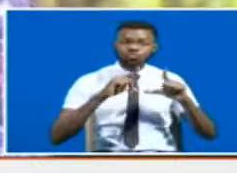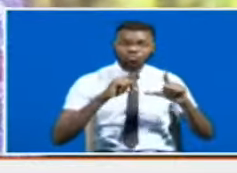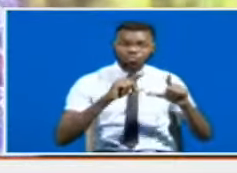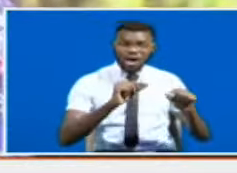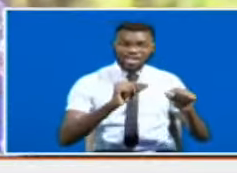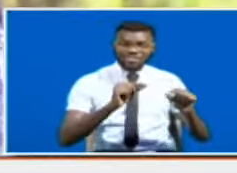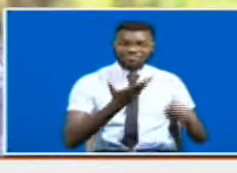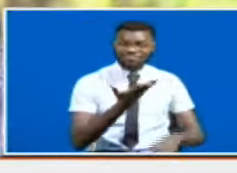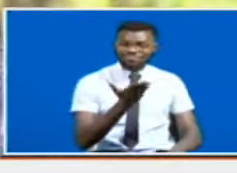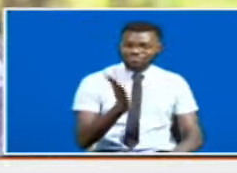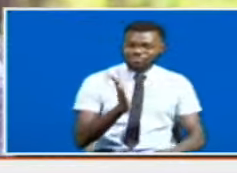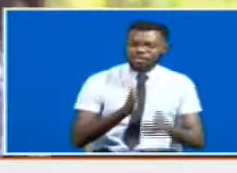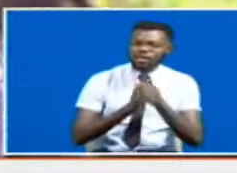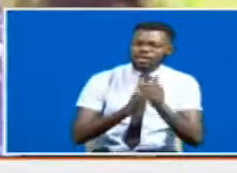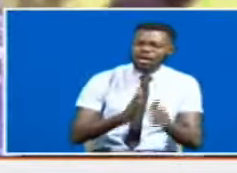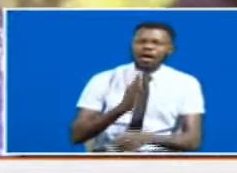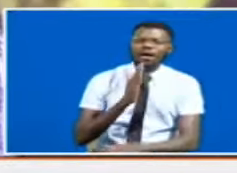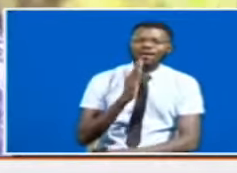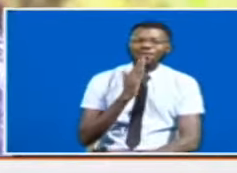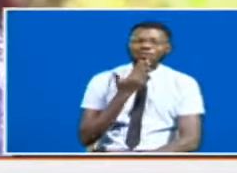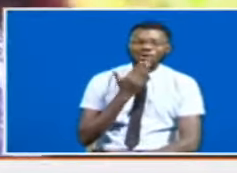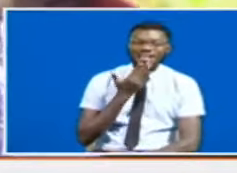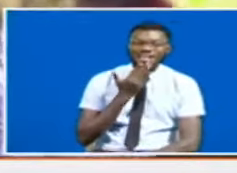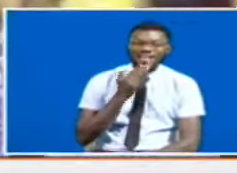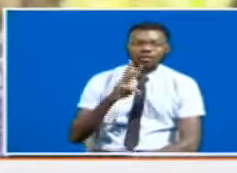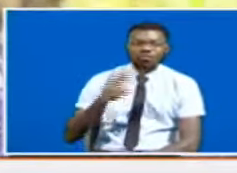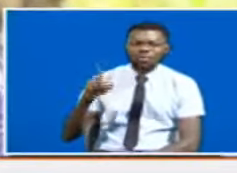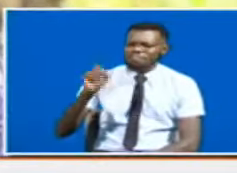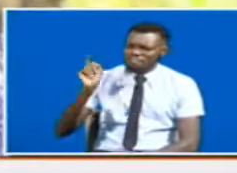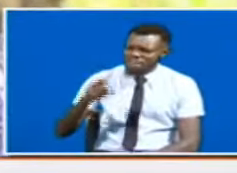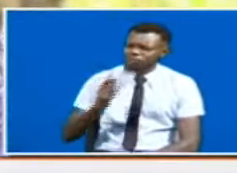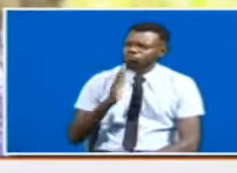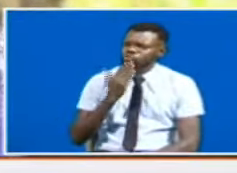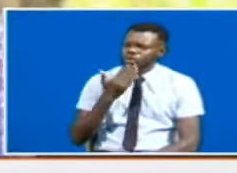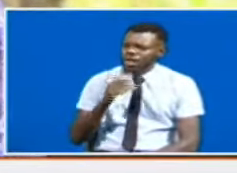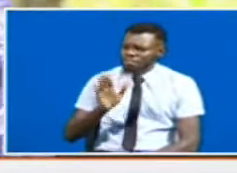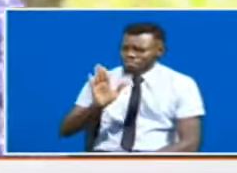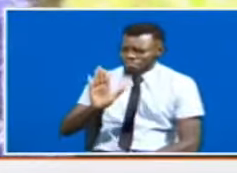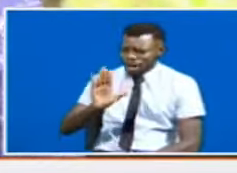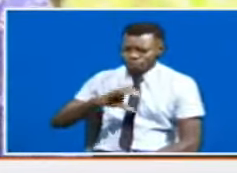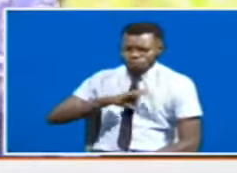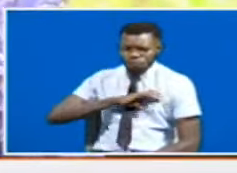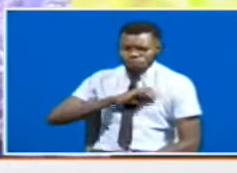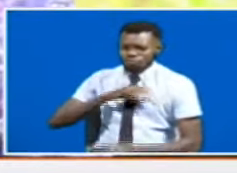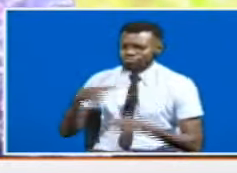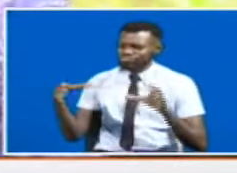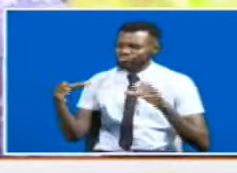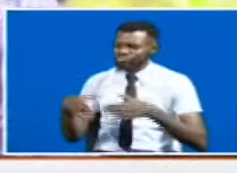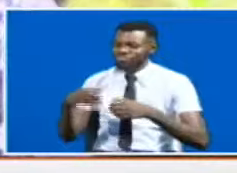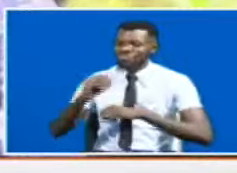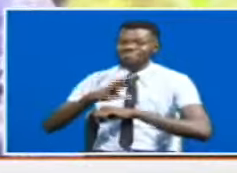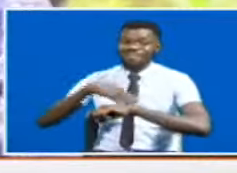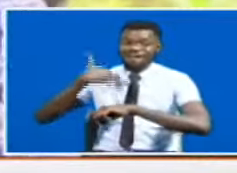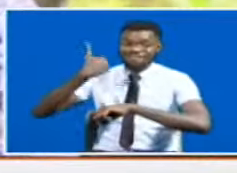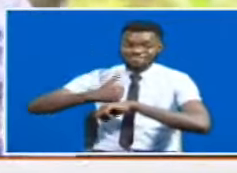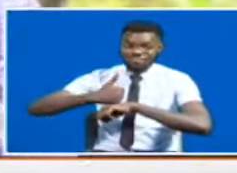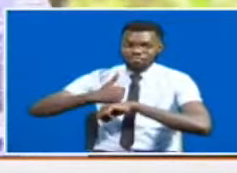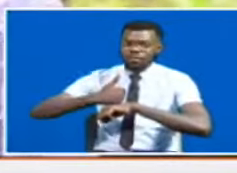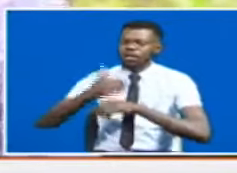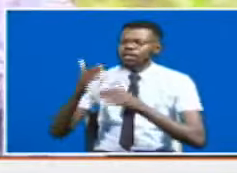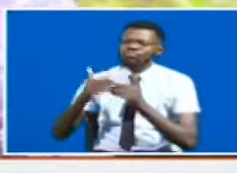wenye tuno western we must have Aya party Chama ya waluya by